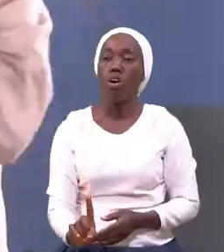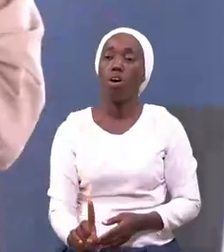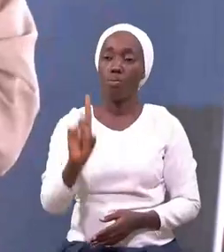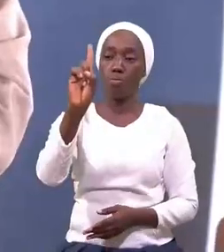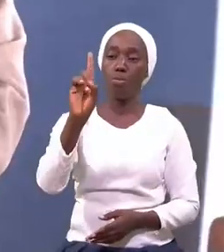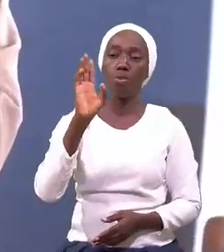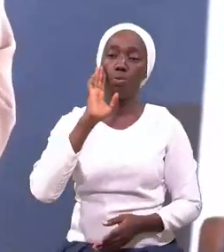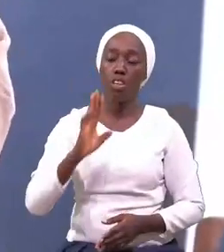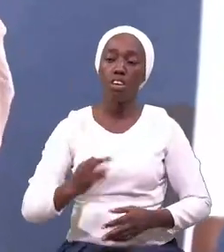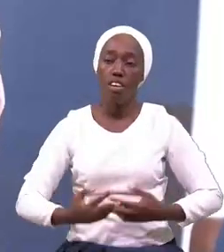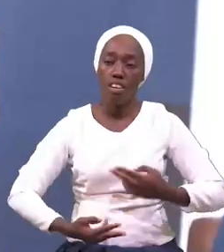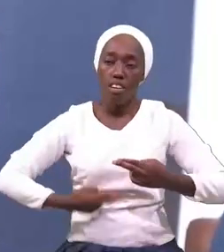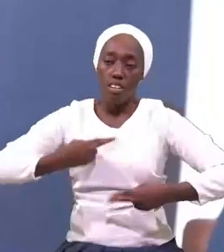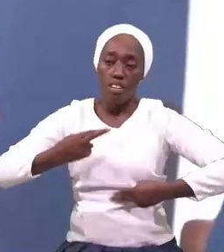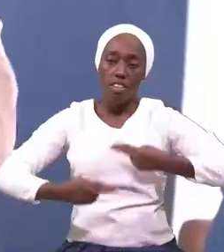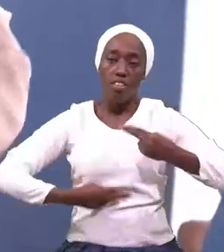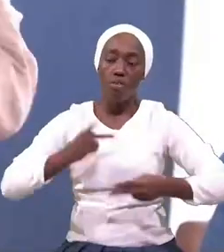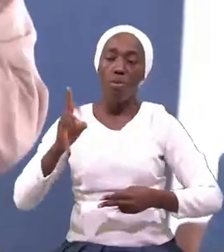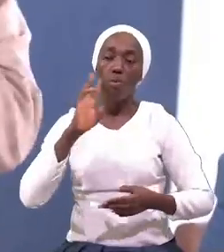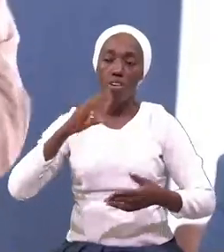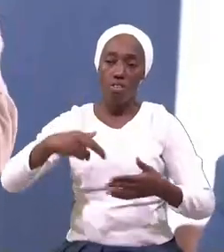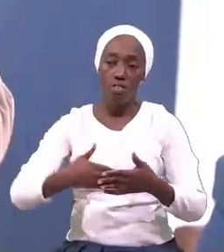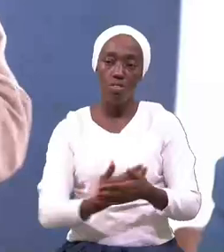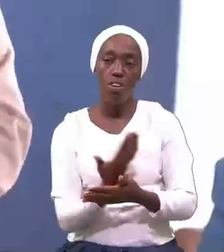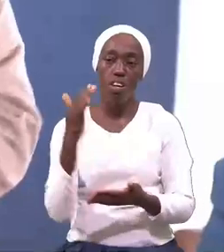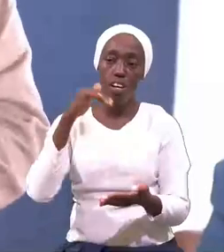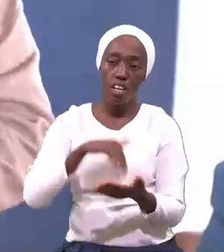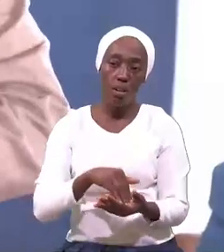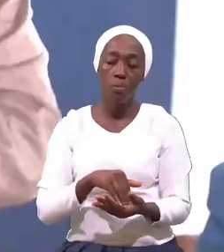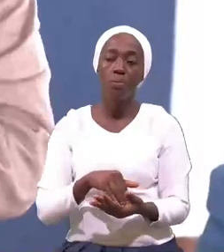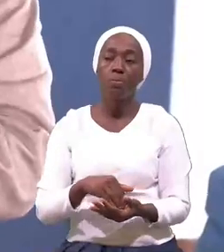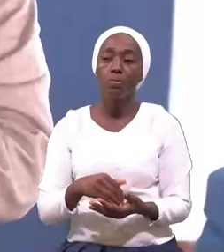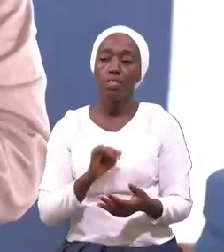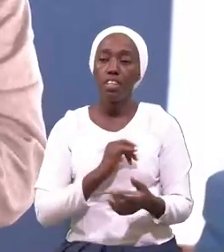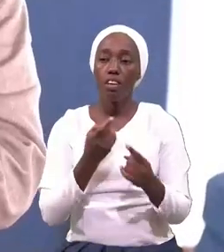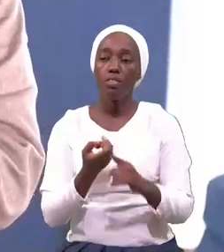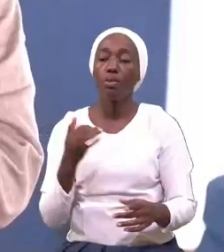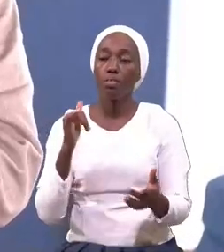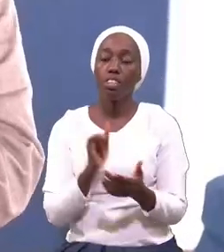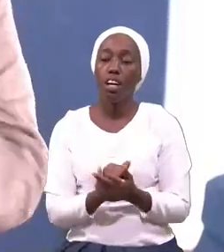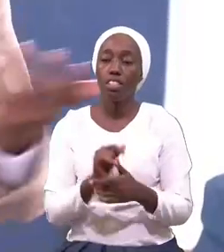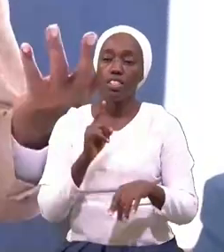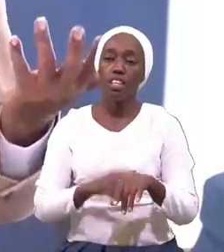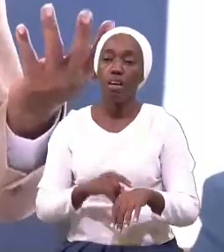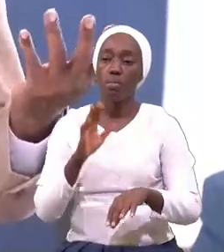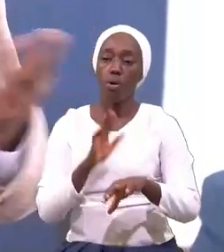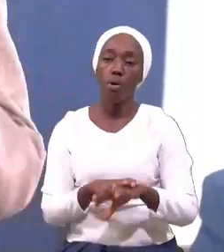il va vous réveiller, il va vous renouveler. Et à partir de ce moment,